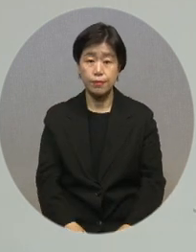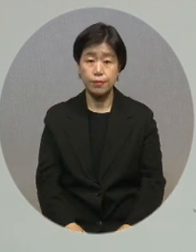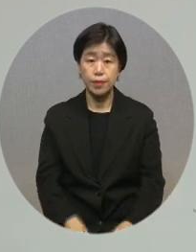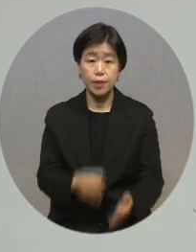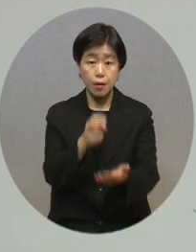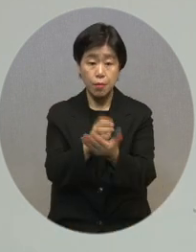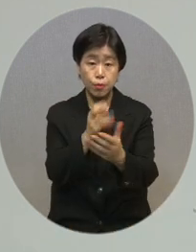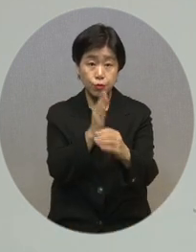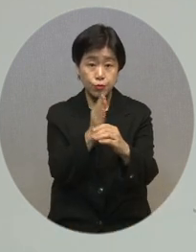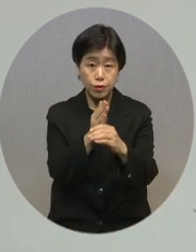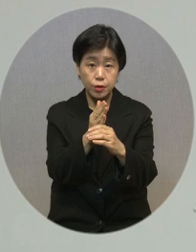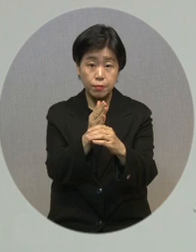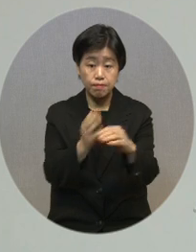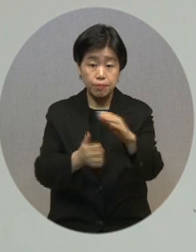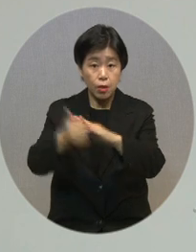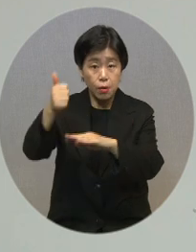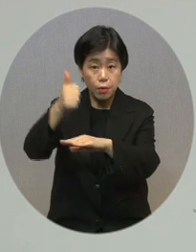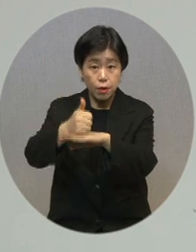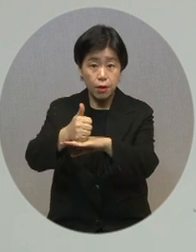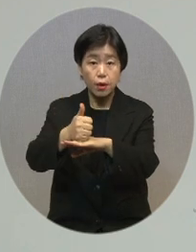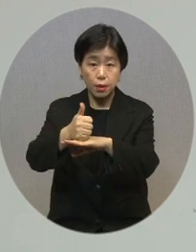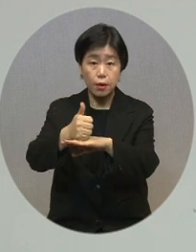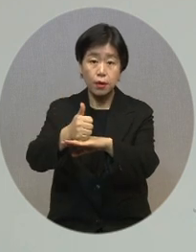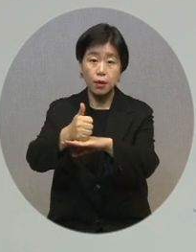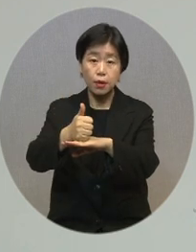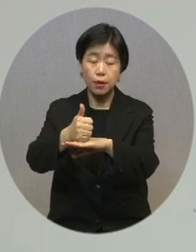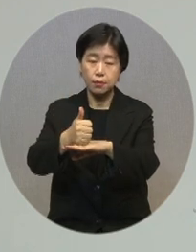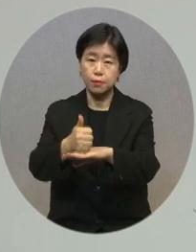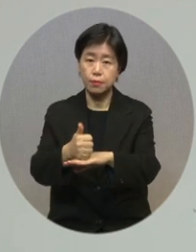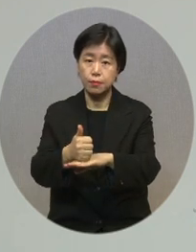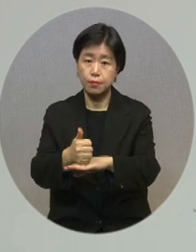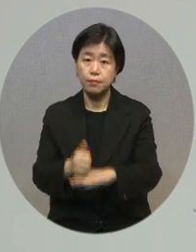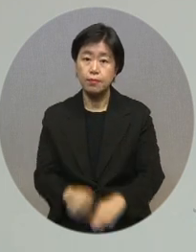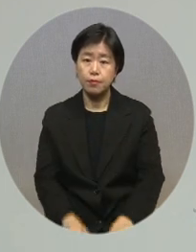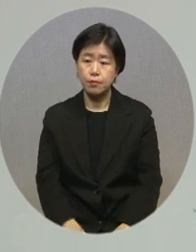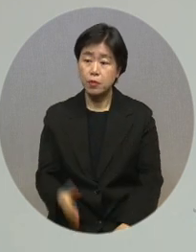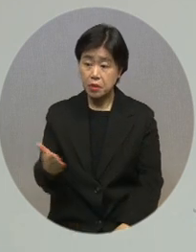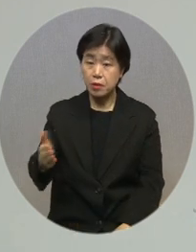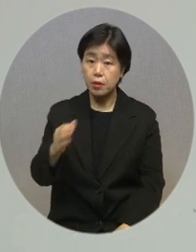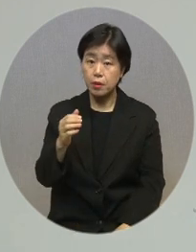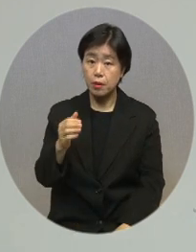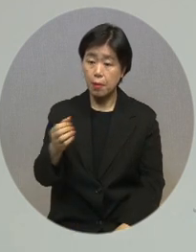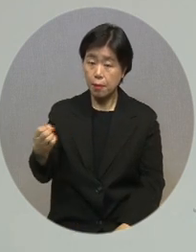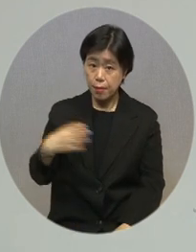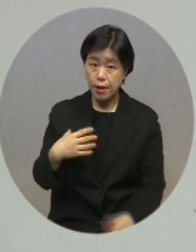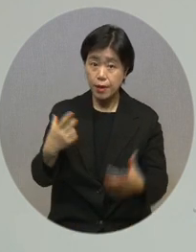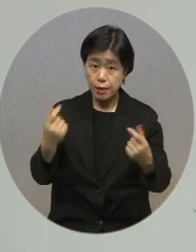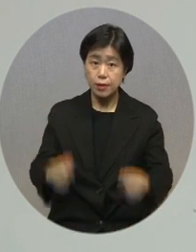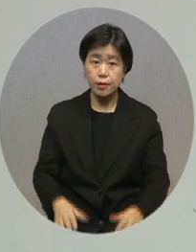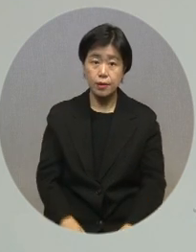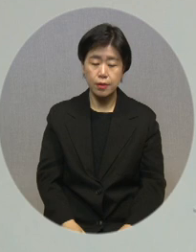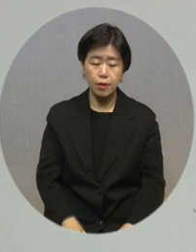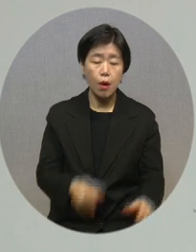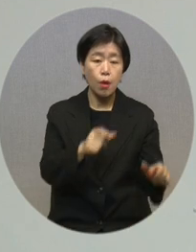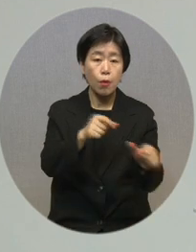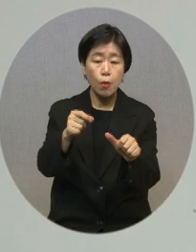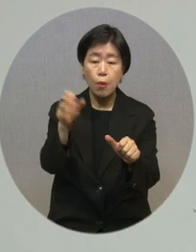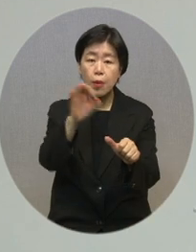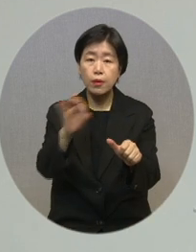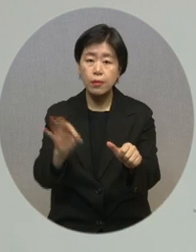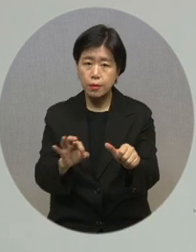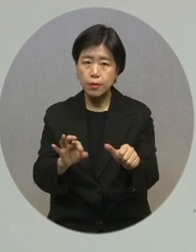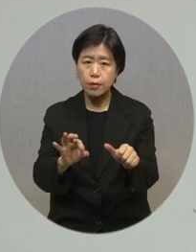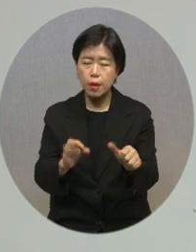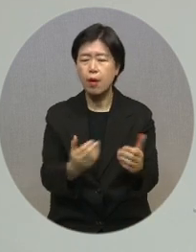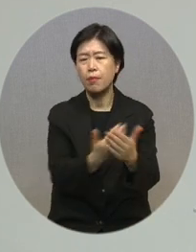성과가 좀 전에 그 아나운서님께서 말씀하셨지만 고용률이 역대 그 최고를 만드는데도 그런